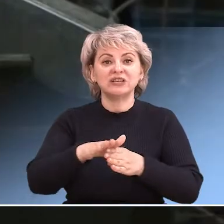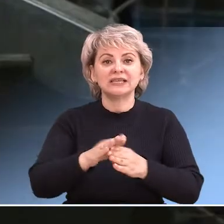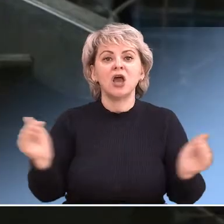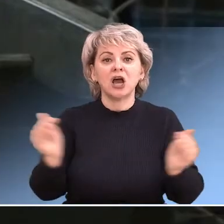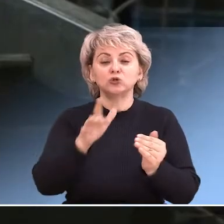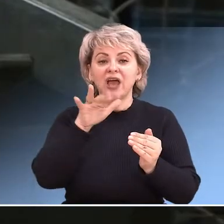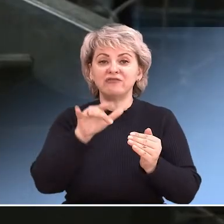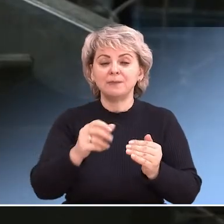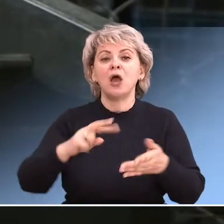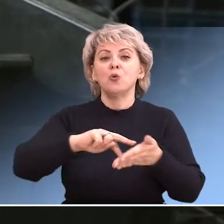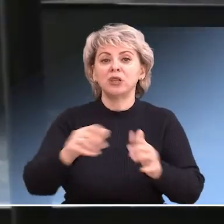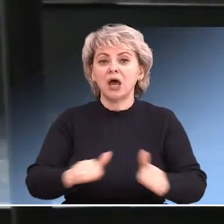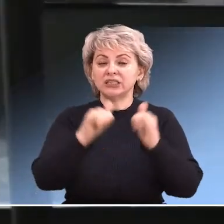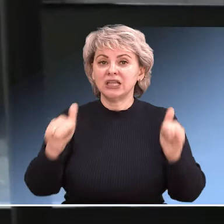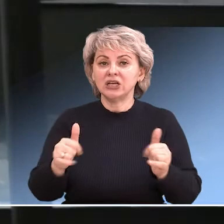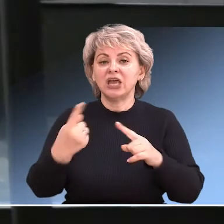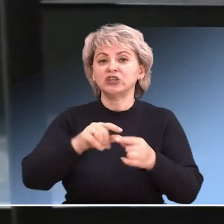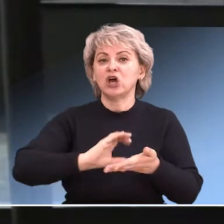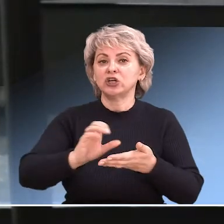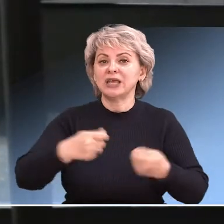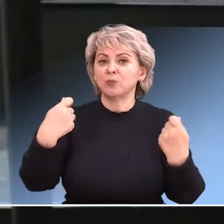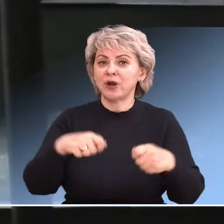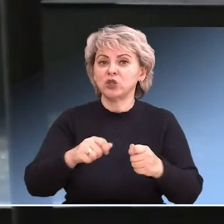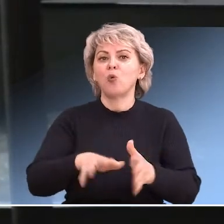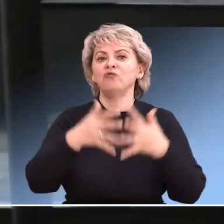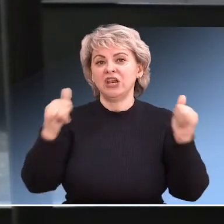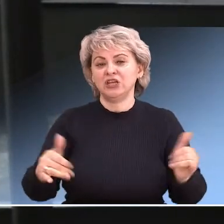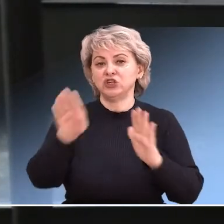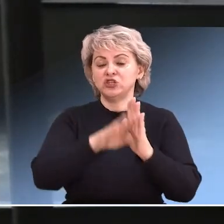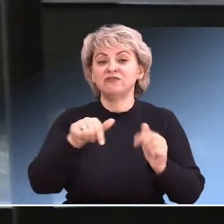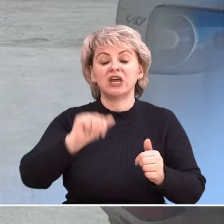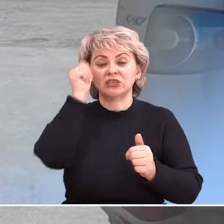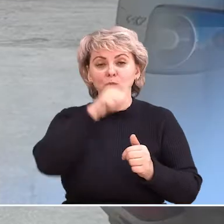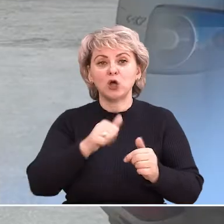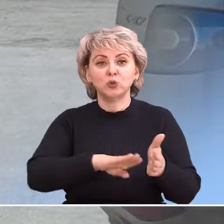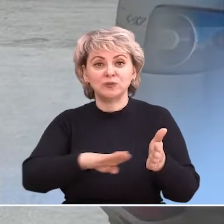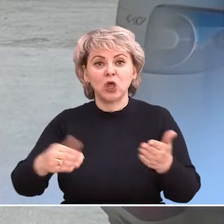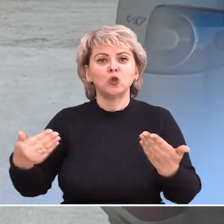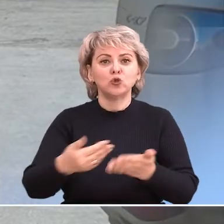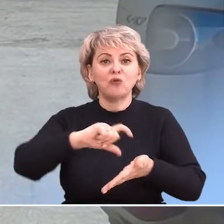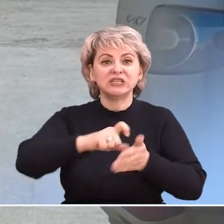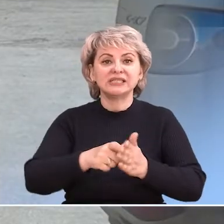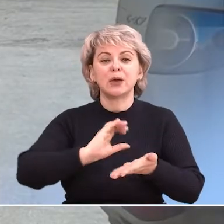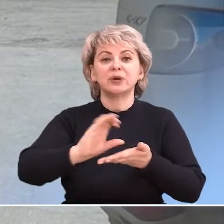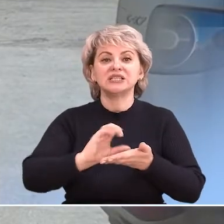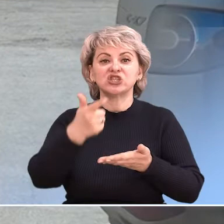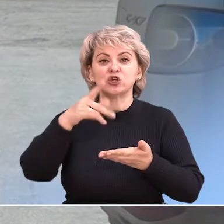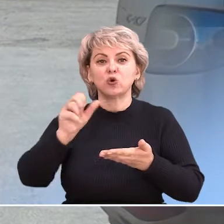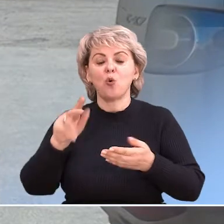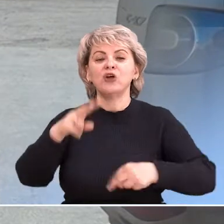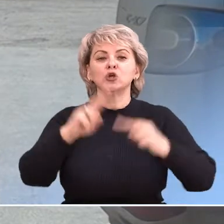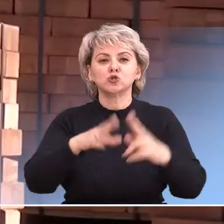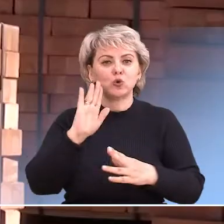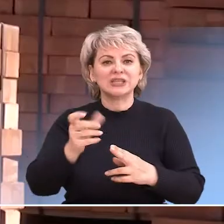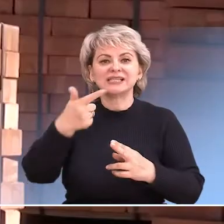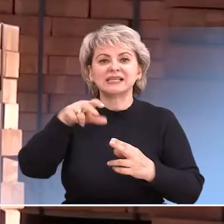может реализовать в короткие сроки. В планах расширять рынок сбыта, увеличивать ассортимент. В этом году зальют фундамент под новый цех для производства